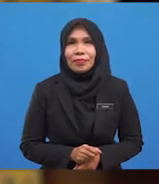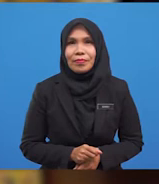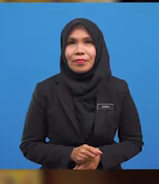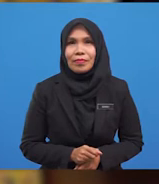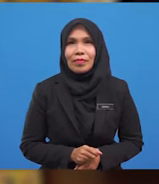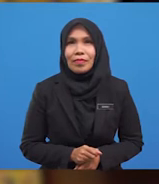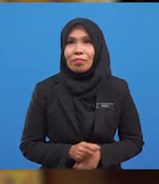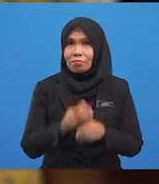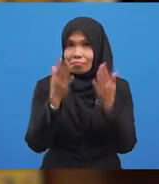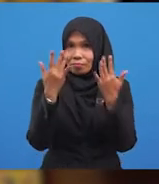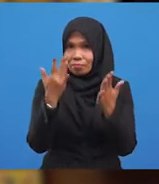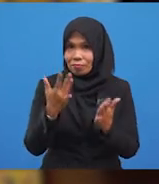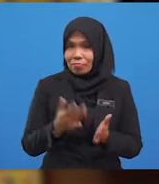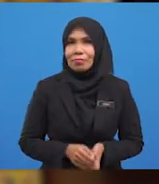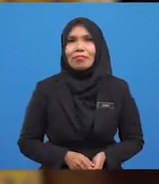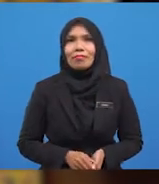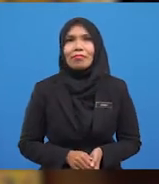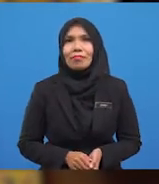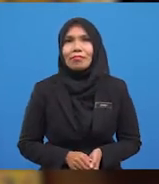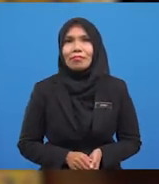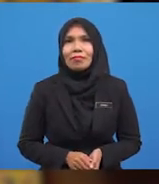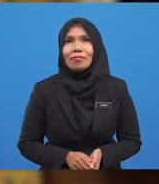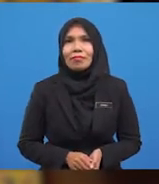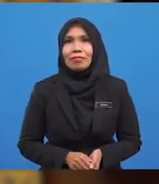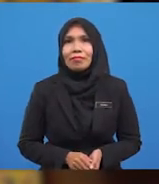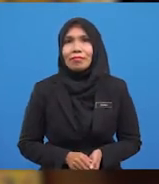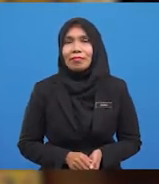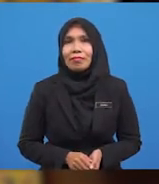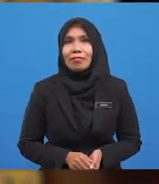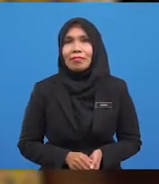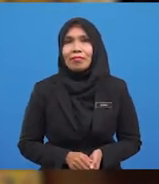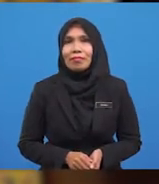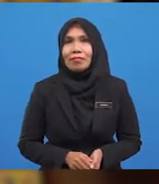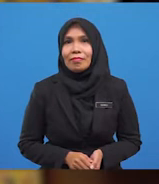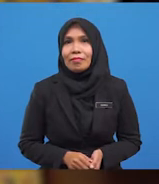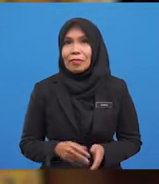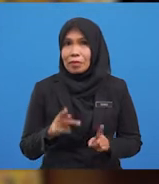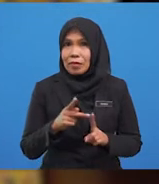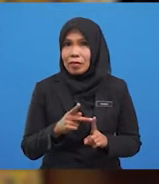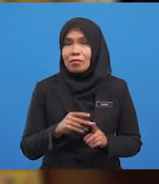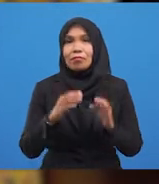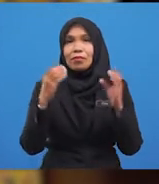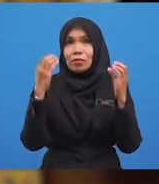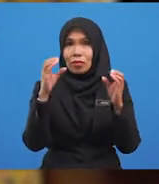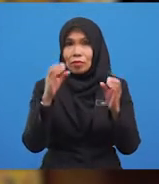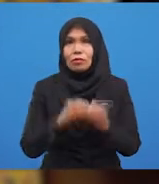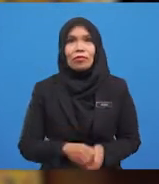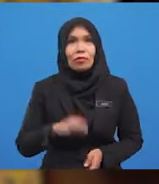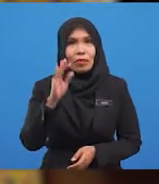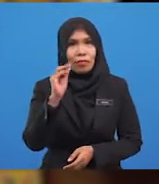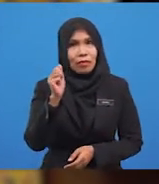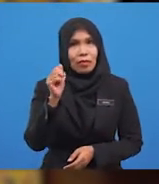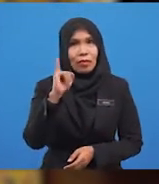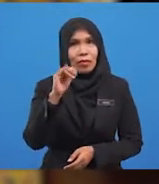Berikan tepukan untuk Cikgu Fairuz bin Basirun dari SMK Bandar Seri Damansara 1. Walaupun